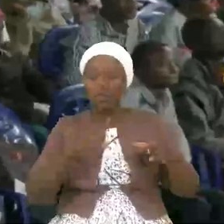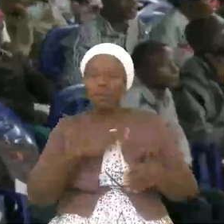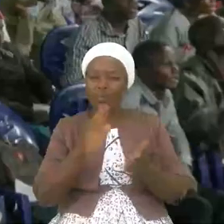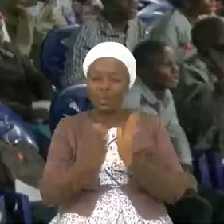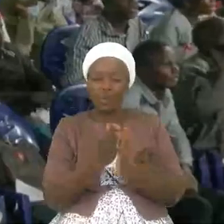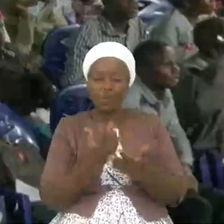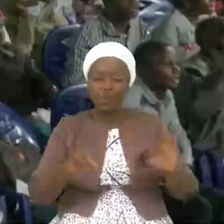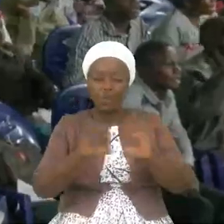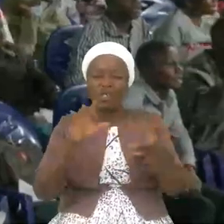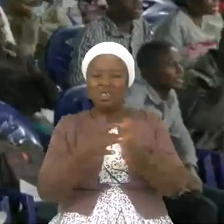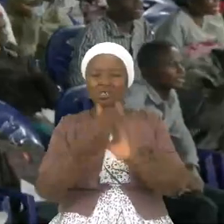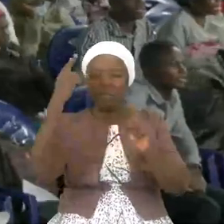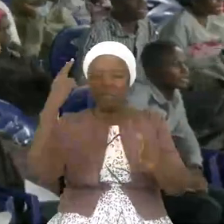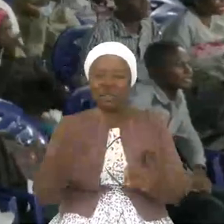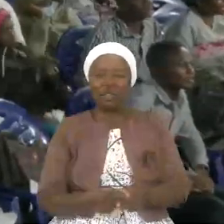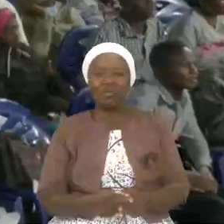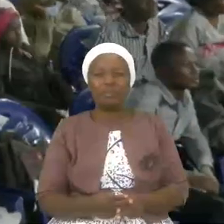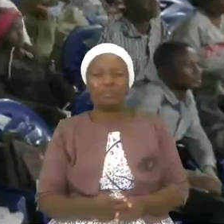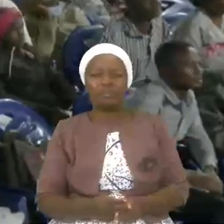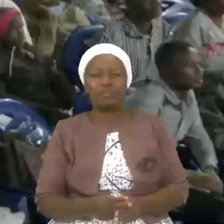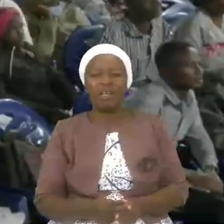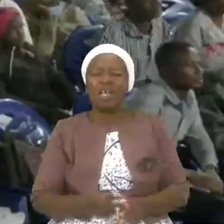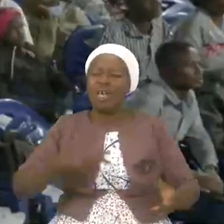au nom de Jésus.